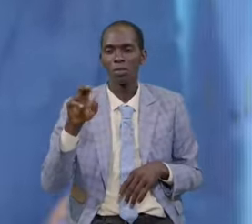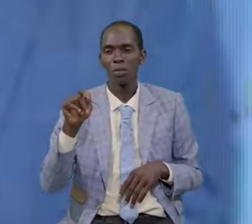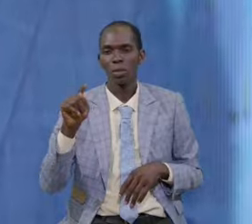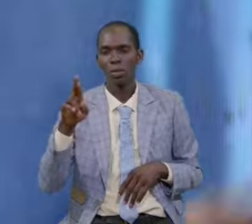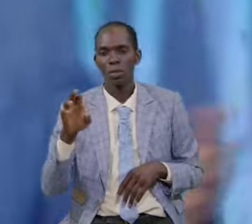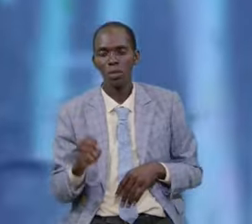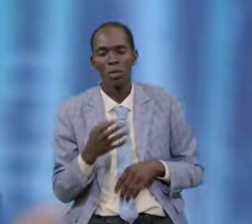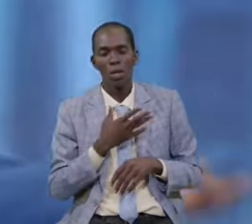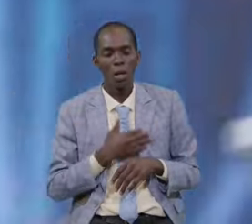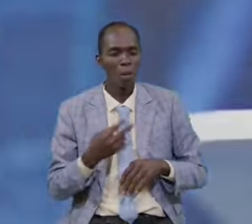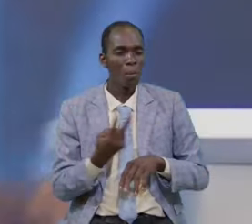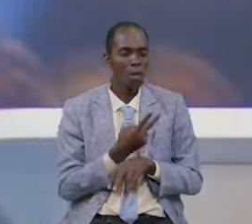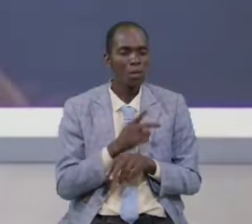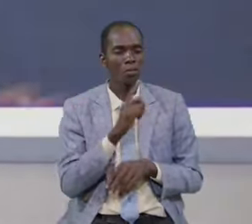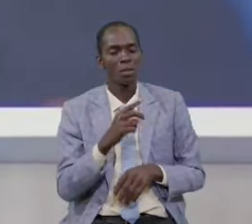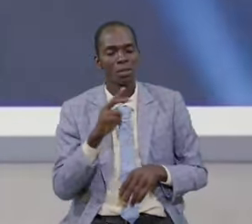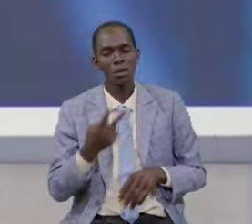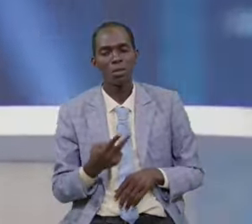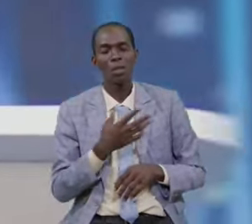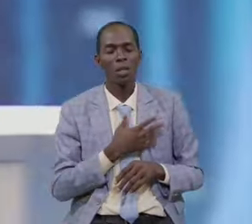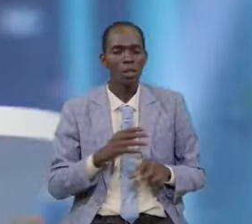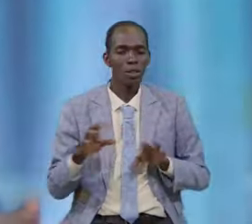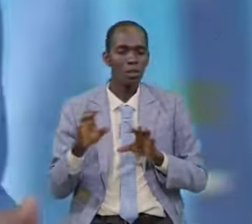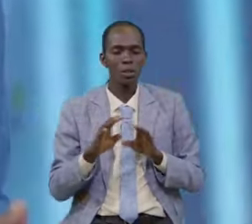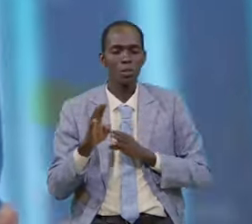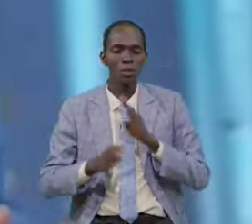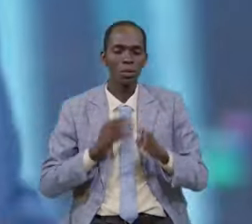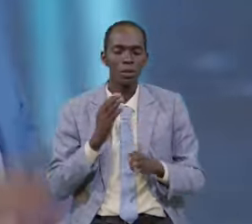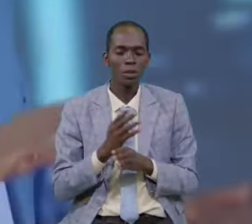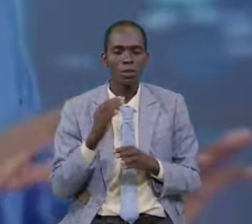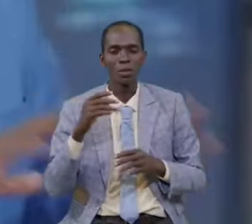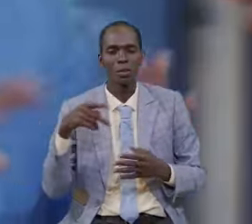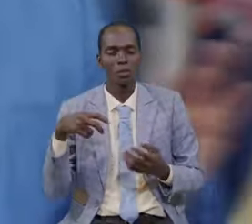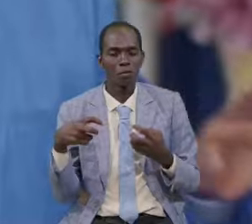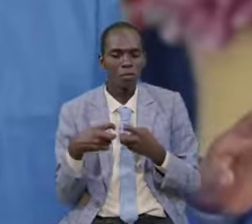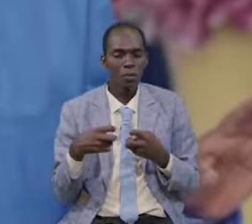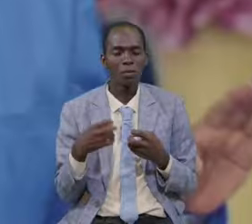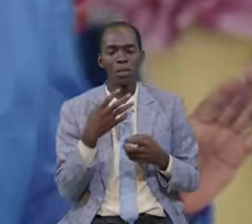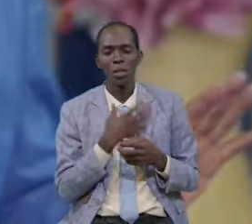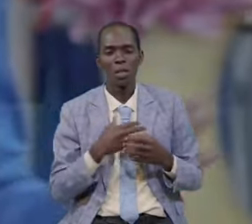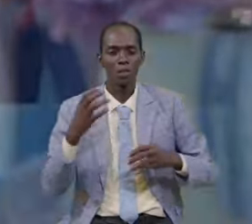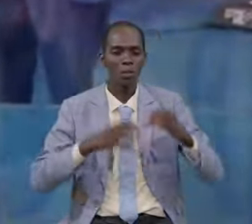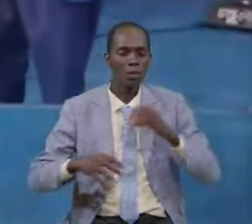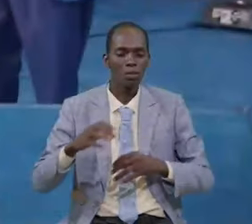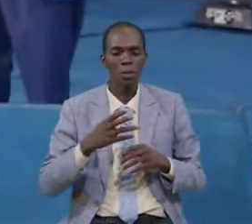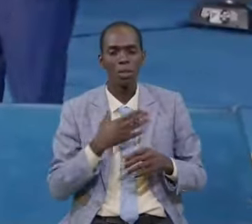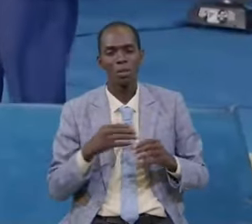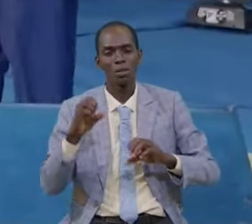suite. Tu as fait la chimie, la biologie et d'autres matières également. Et tu as